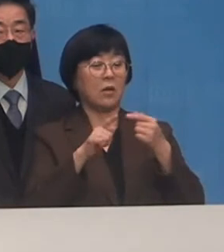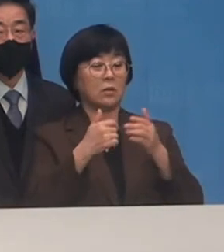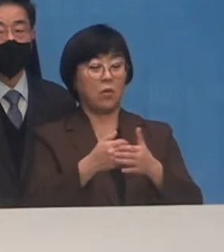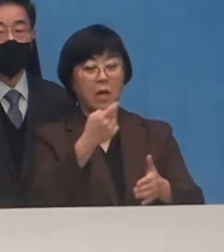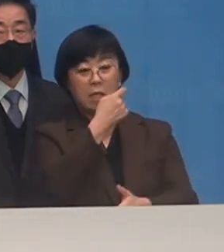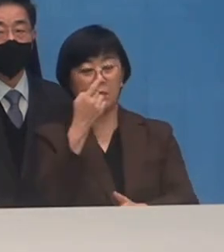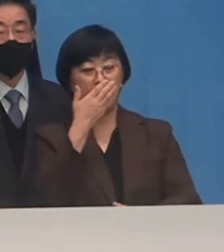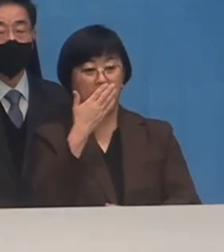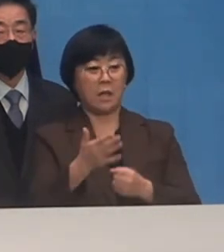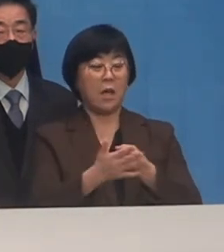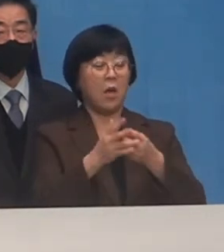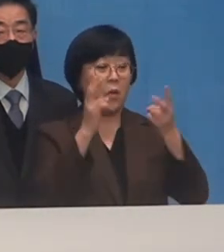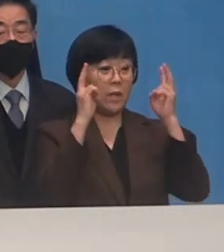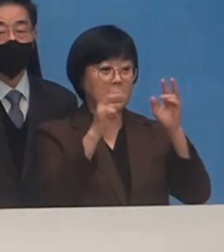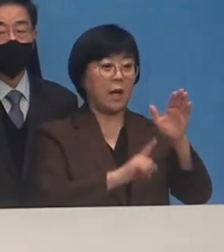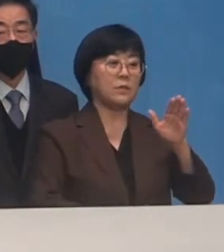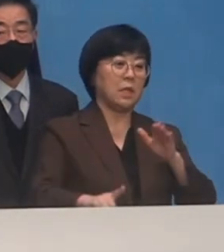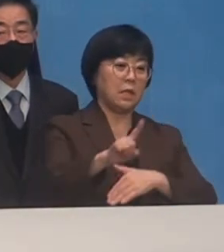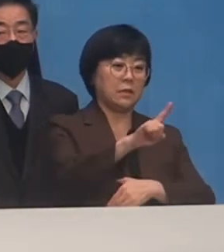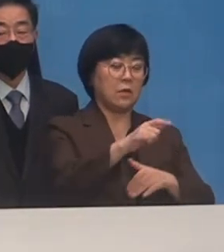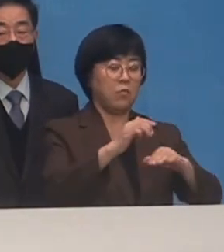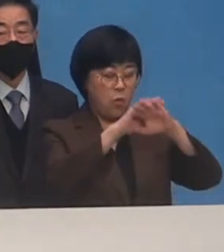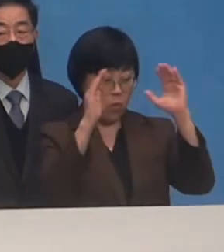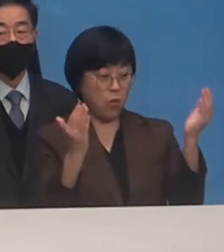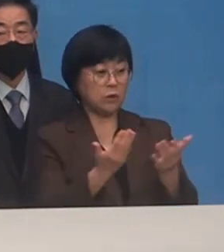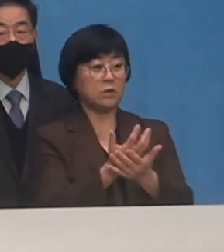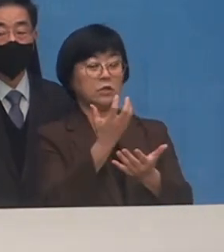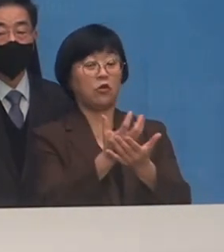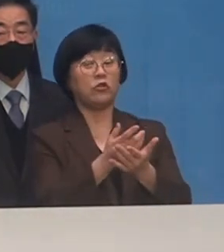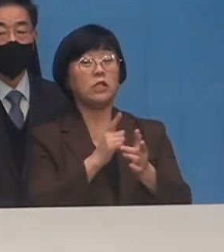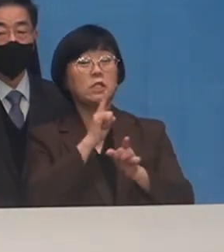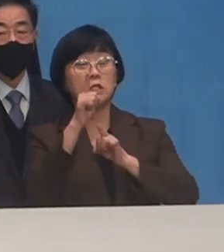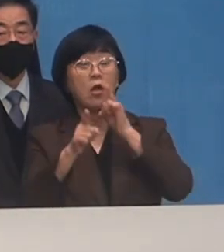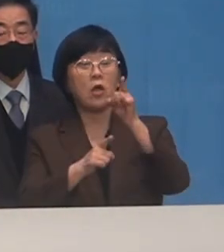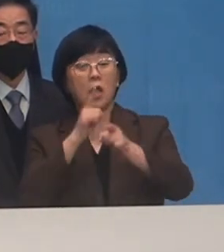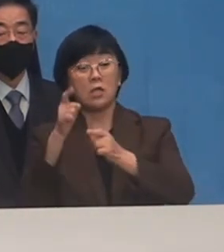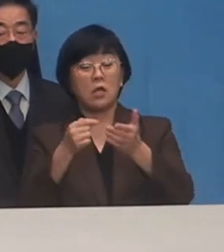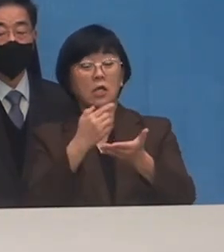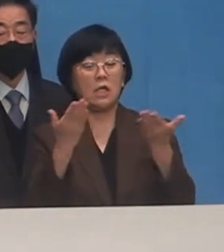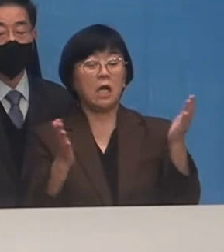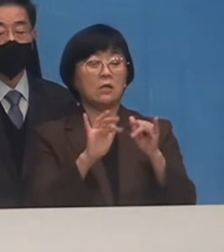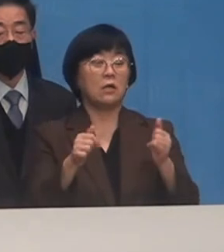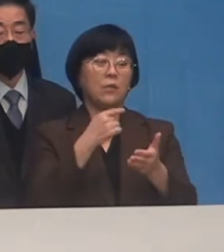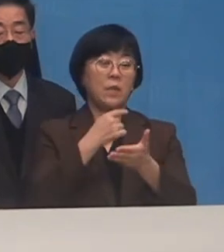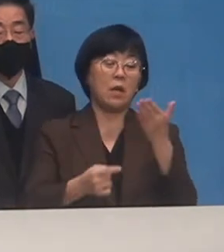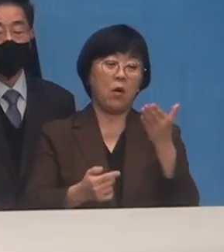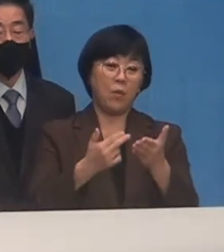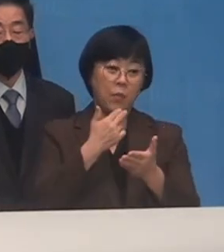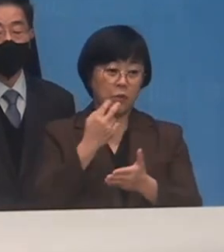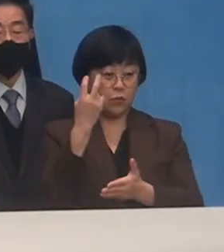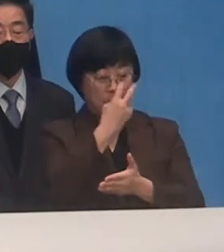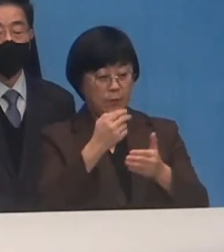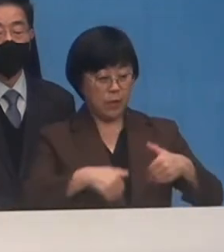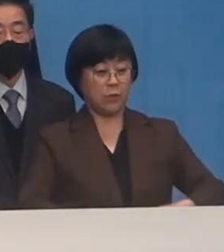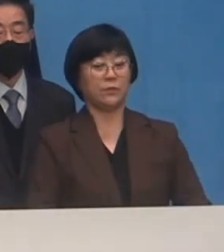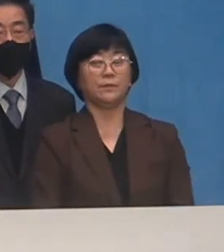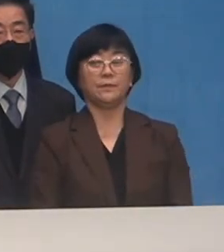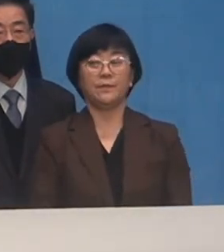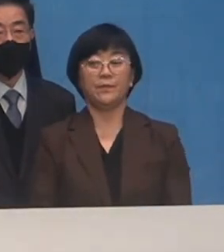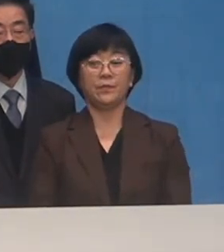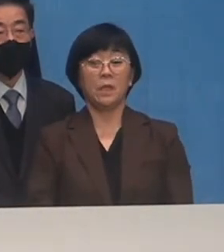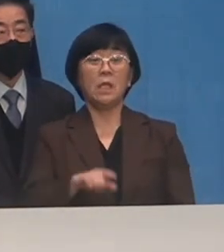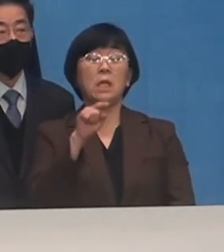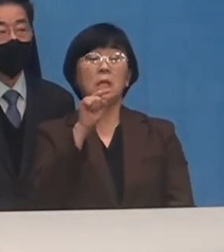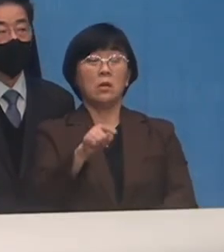확인이 가능하도록 회사가 나서 일일이 모든 서류를 신청하여 직원의 피해가 없는지 확인하고 살펴야 할 것이다.